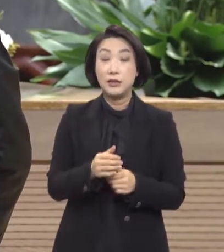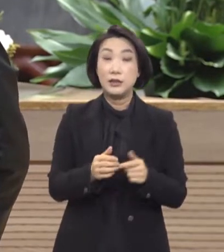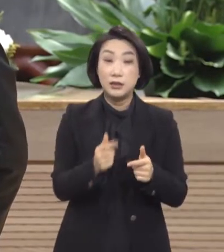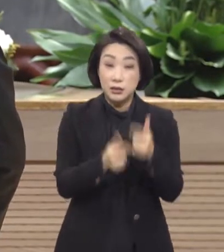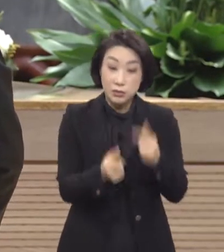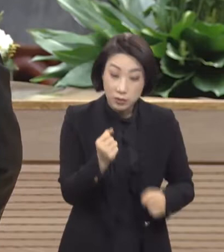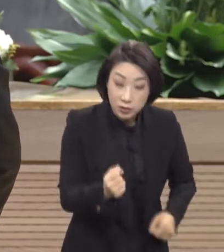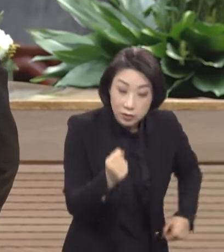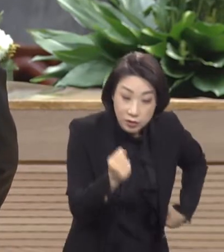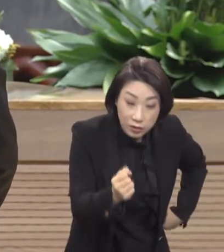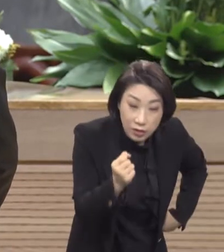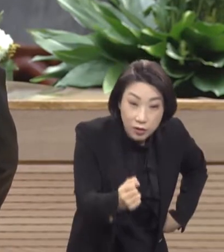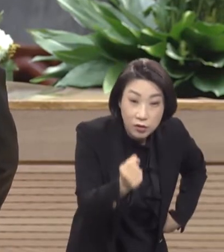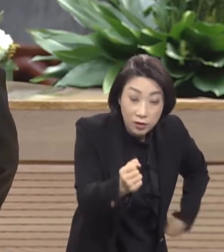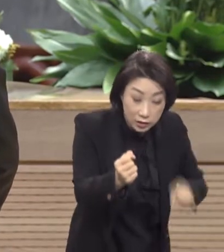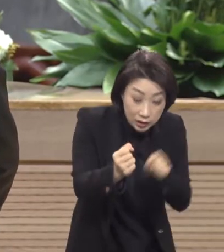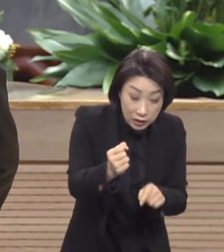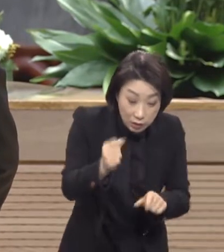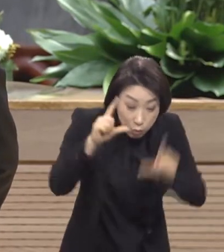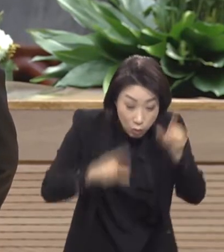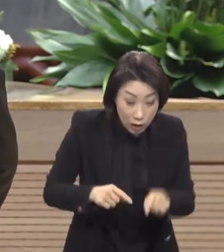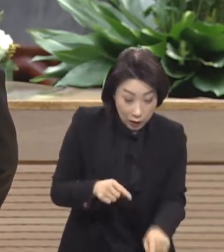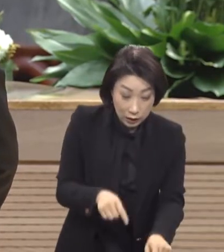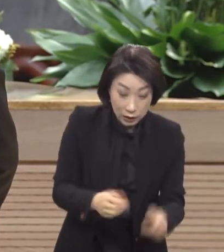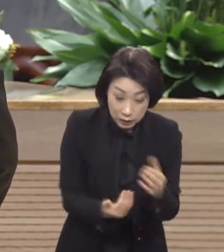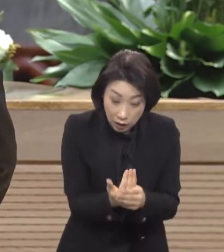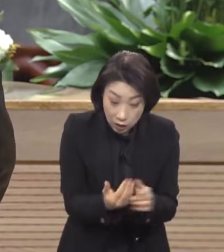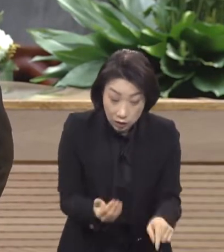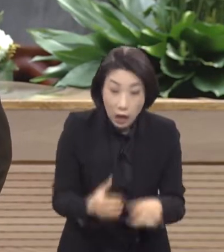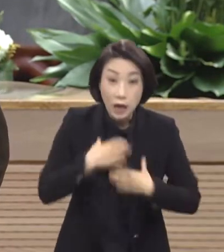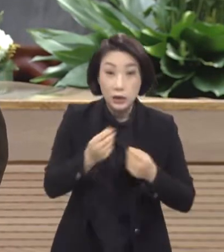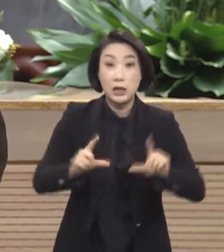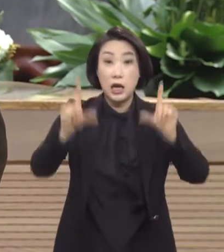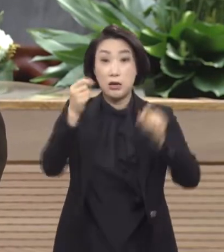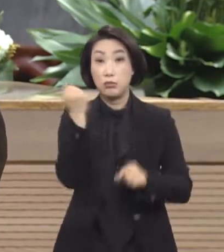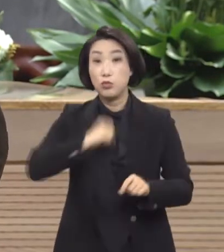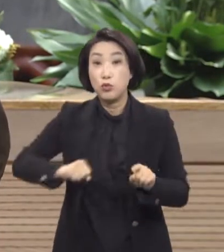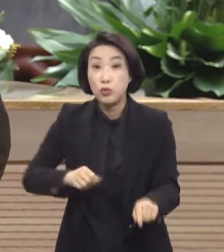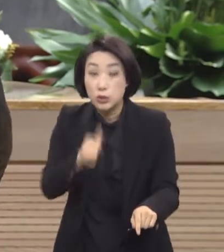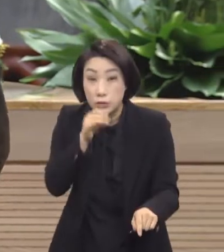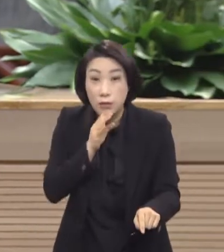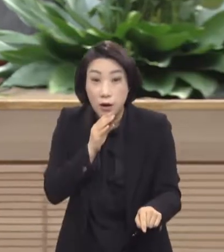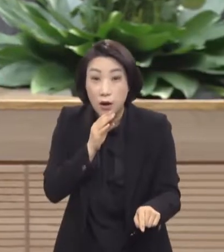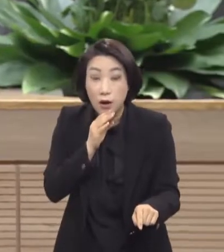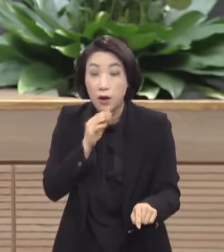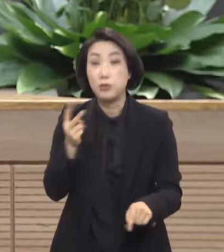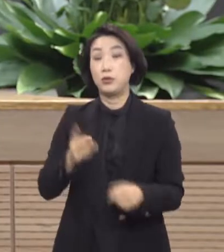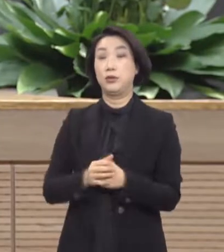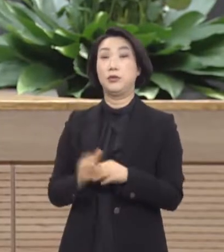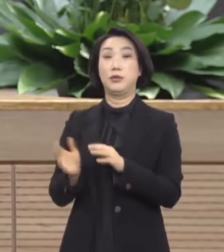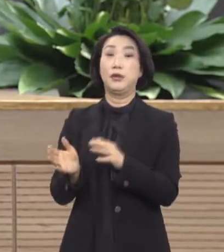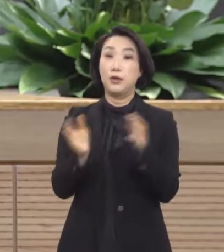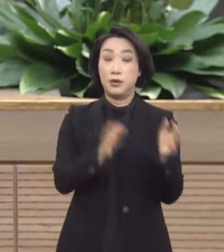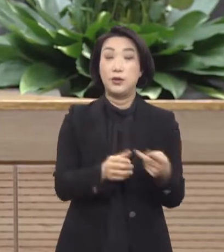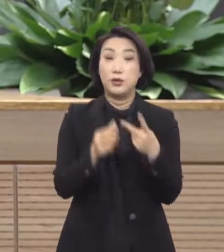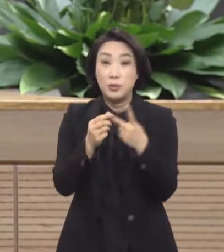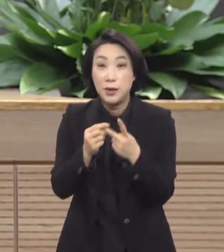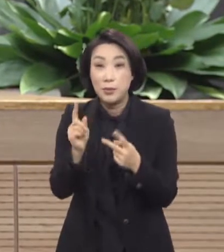짚고 지팽이 자국이 났다고 안식일을 범했다고 할 만큼, 또 안식일에